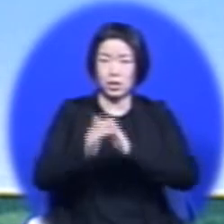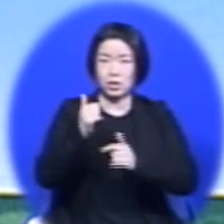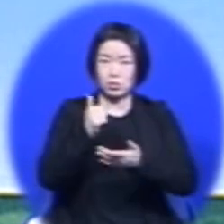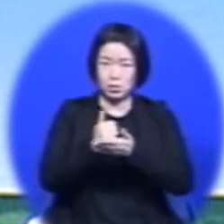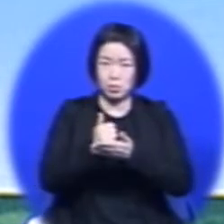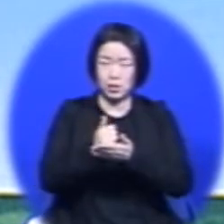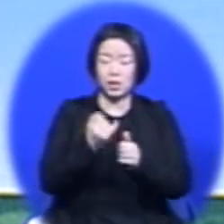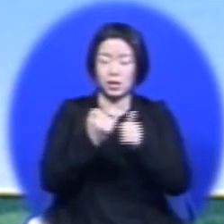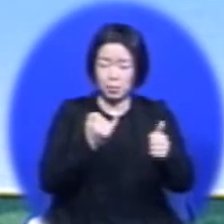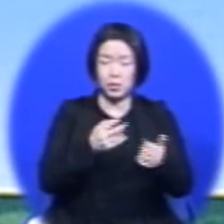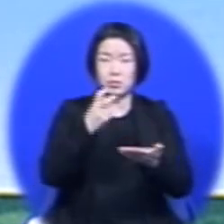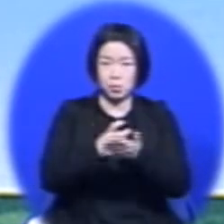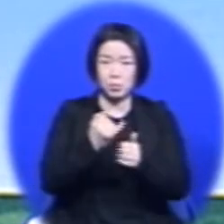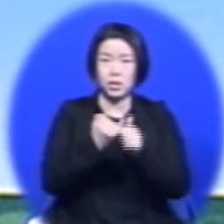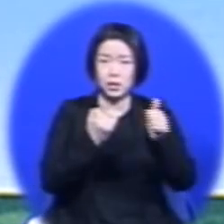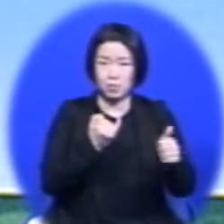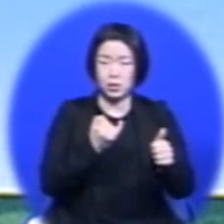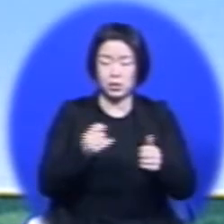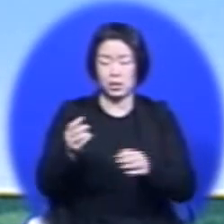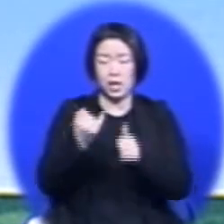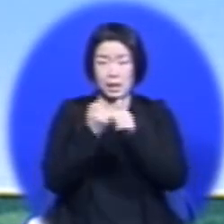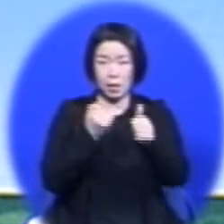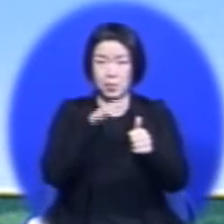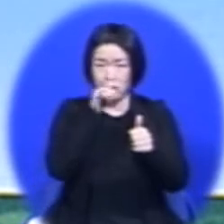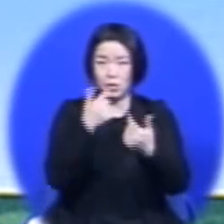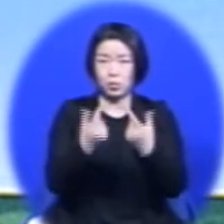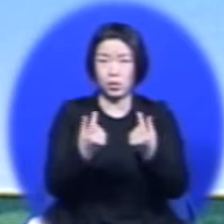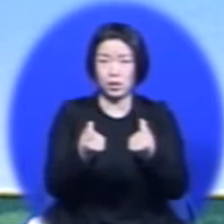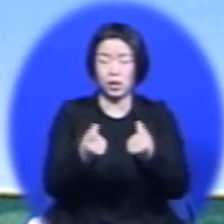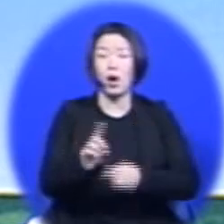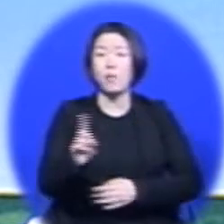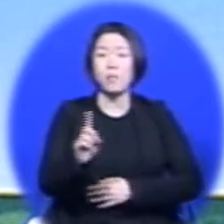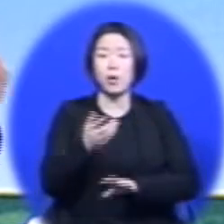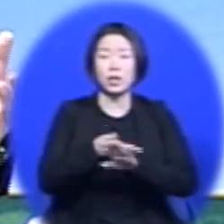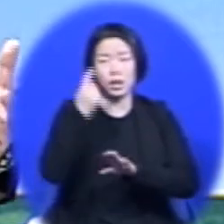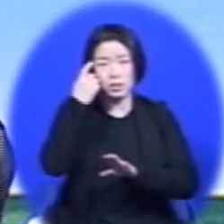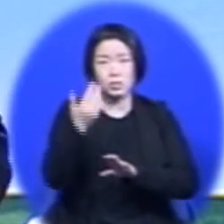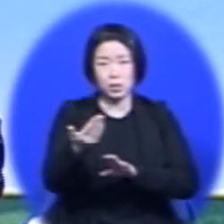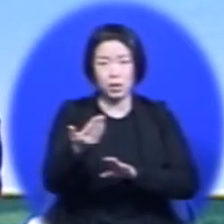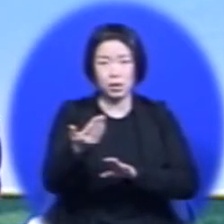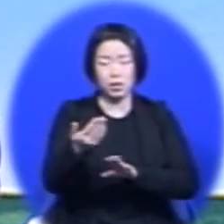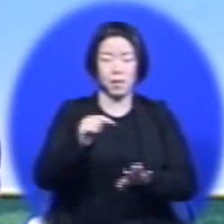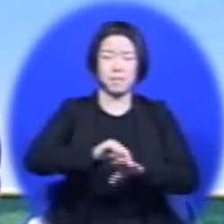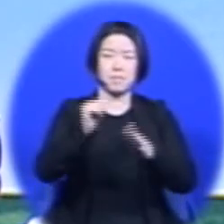남편이든 남편이 있는 거는 똑같습니다. 뭐가 달라진 거죠? 마음이 달라졌어요.